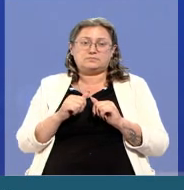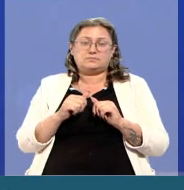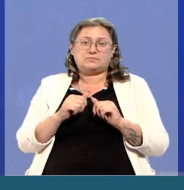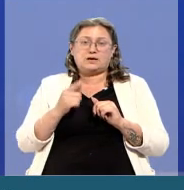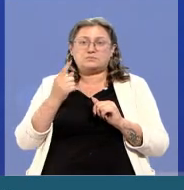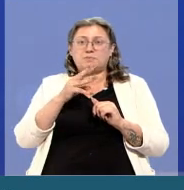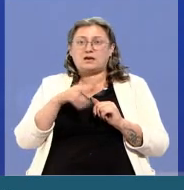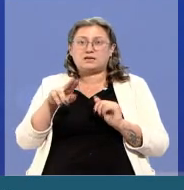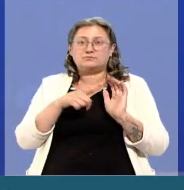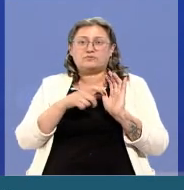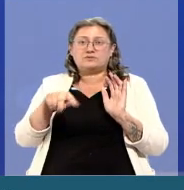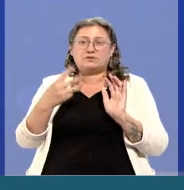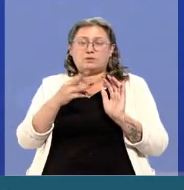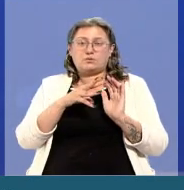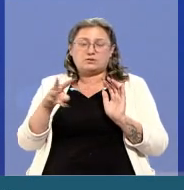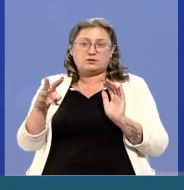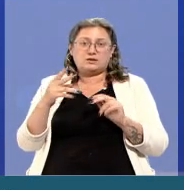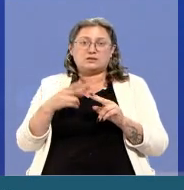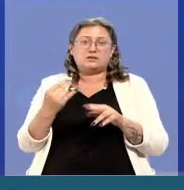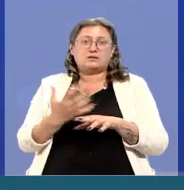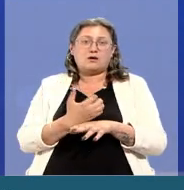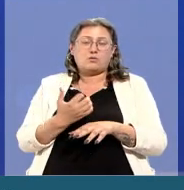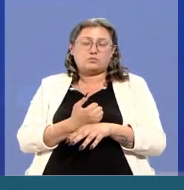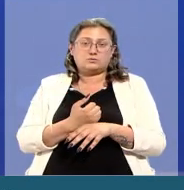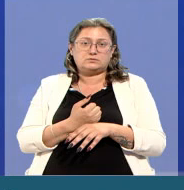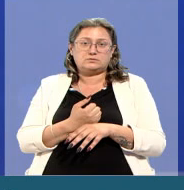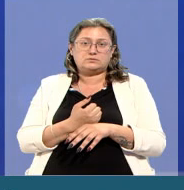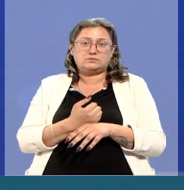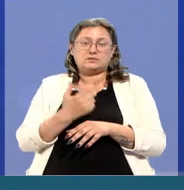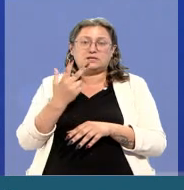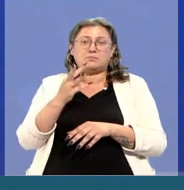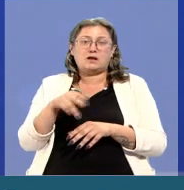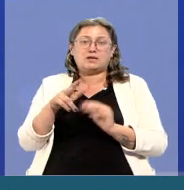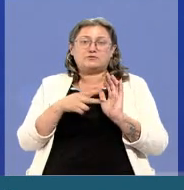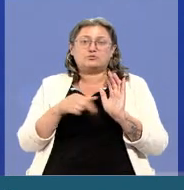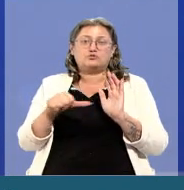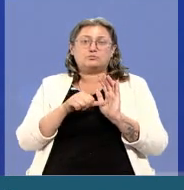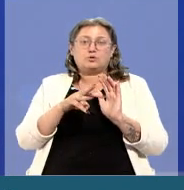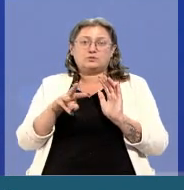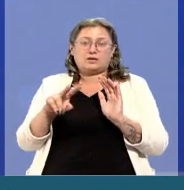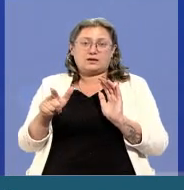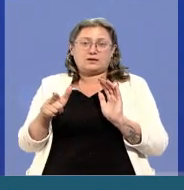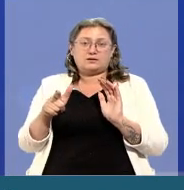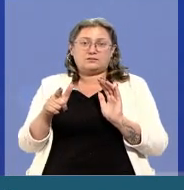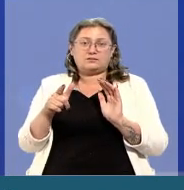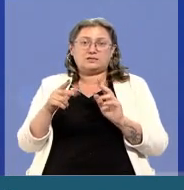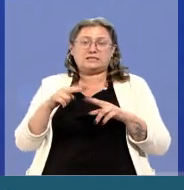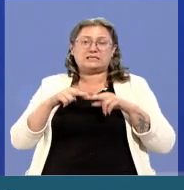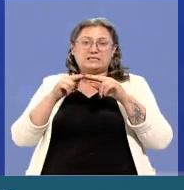2024 жылдың жарты жылдықтың қорытындысы бойынша тірі салмақта мал мен құс түрлерінен ет өндіру